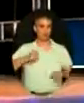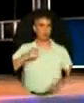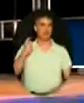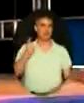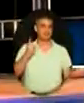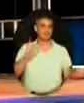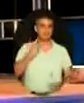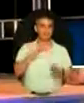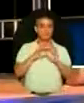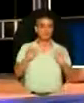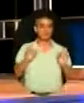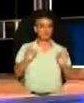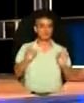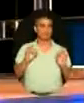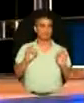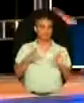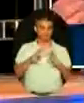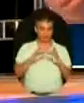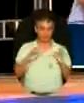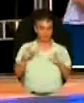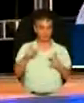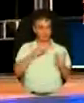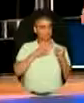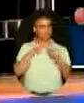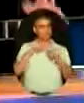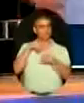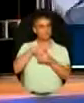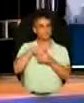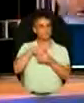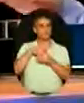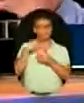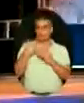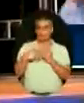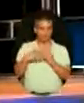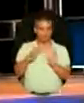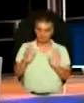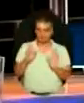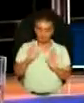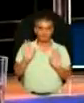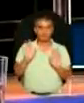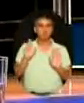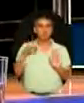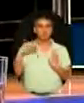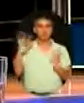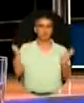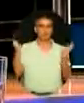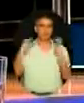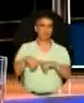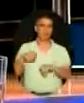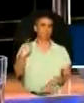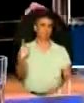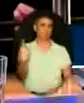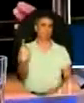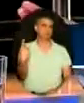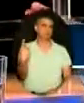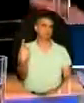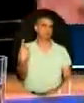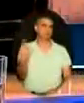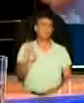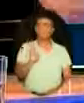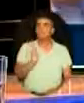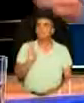הימין, כשמתחילים, אתה יודע, כשמתחיל הדיבור הפנימי הזה, שבסוף, בלי משים, יכול להקריס אותם פנימה.